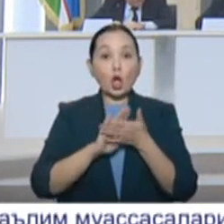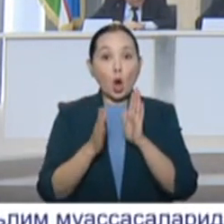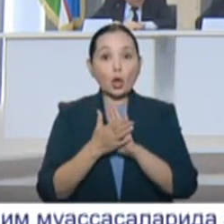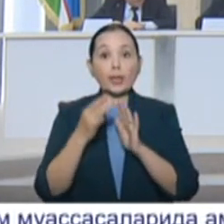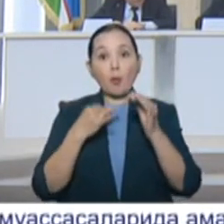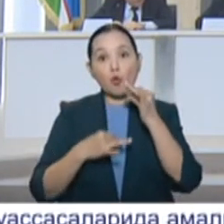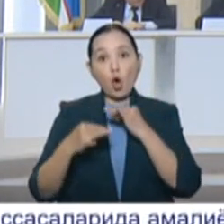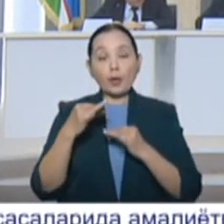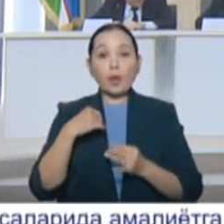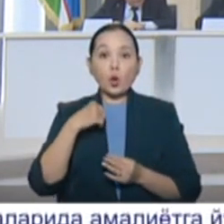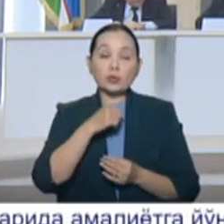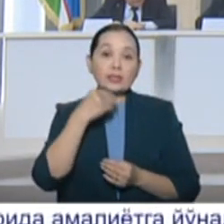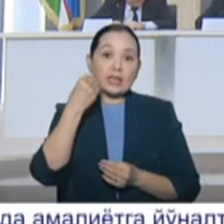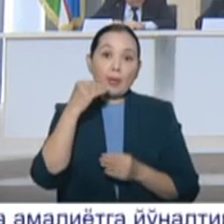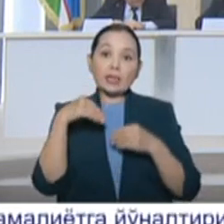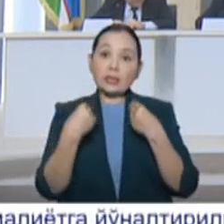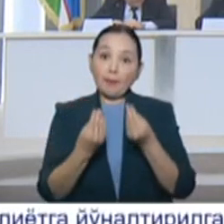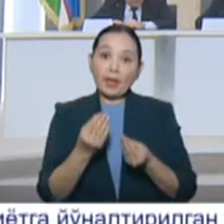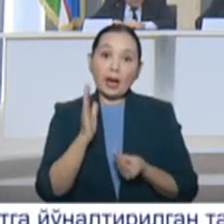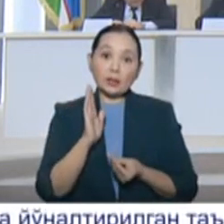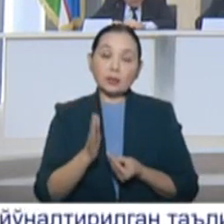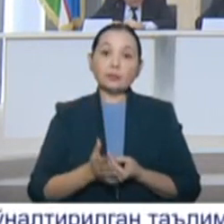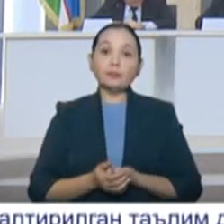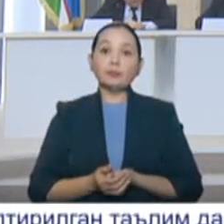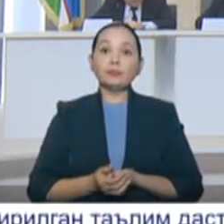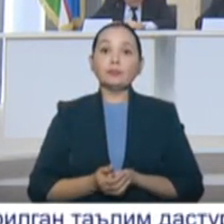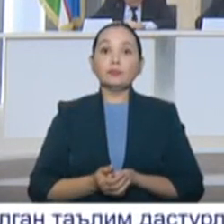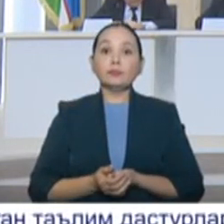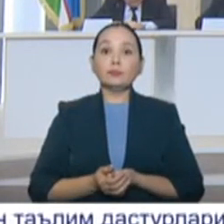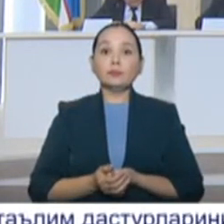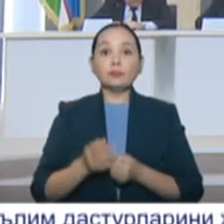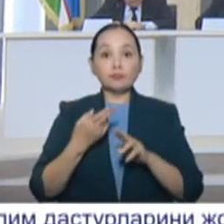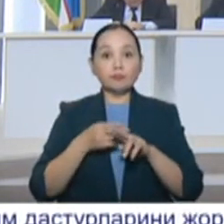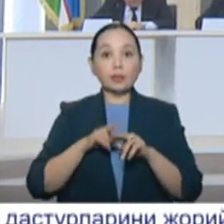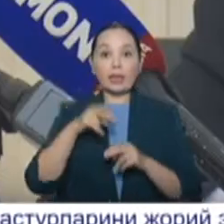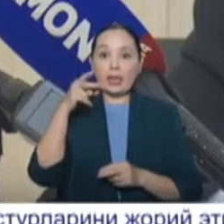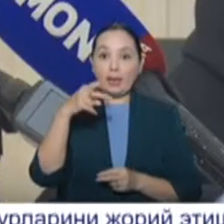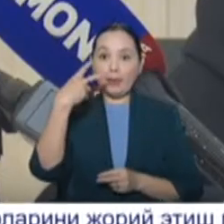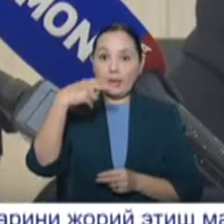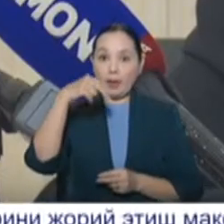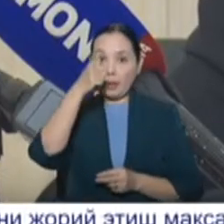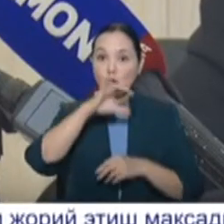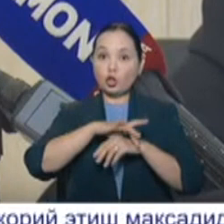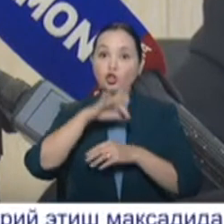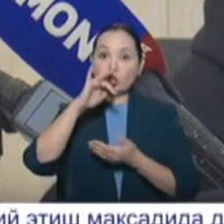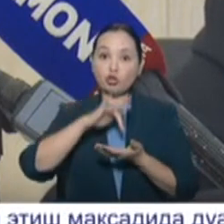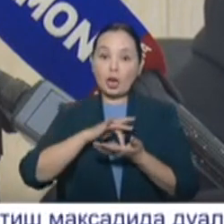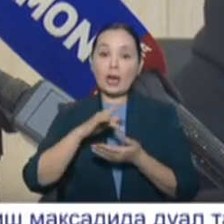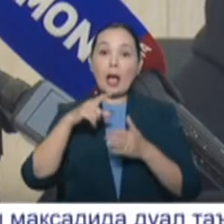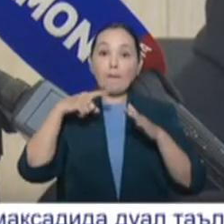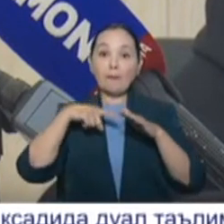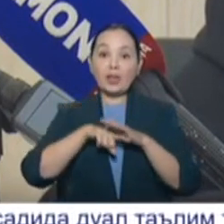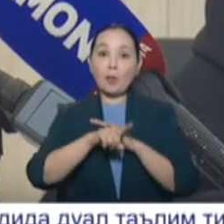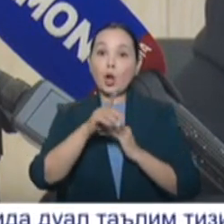muhokamada o'zining samarasini beradi bu keyinchalik. Mana 2020 yilda Toshkent shahrida